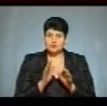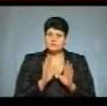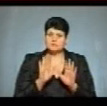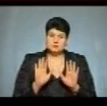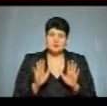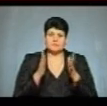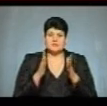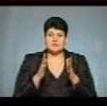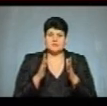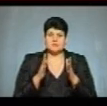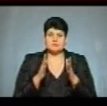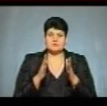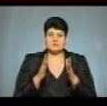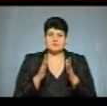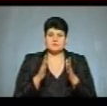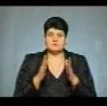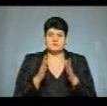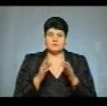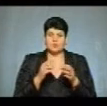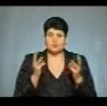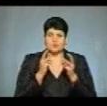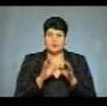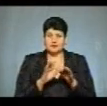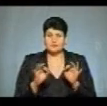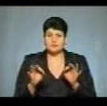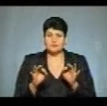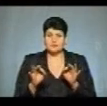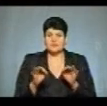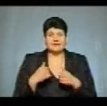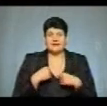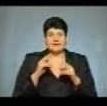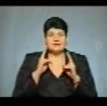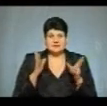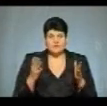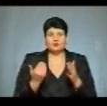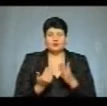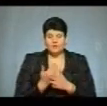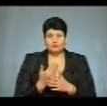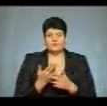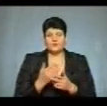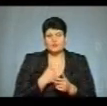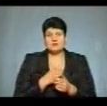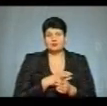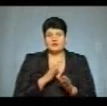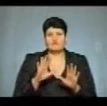трапитися замикання кабелів? Могло і в новому, не знаю, як в кабелі, але у нас були випадки, коли в